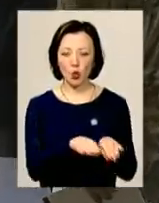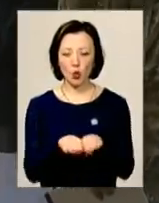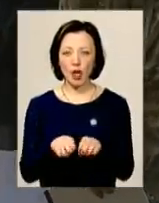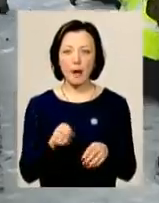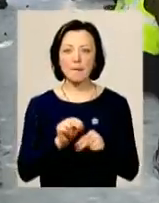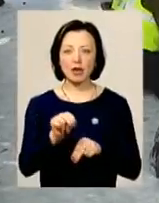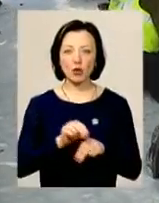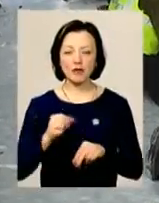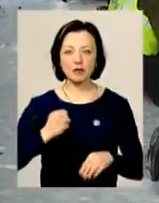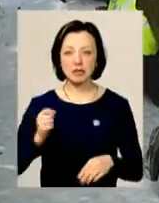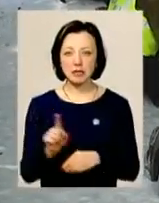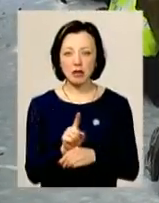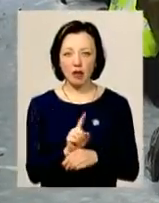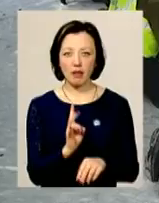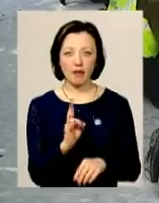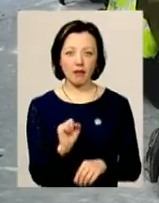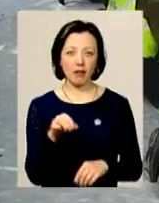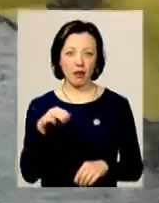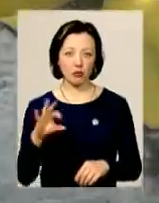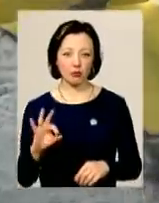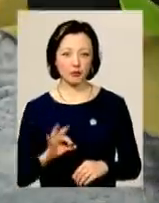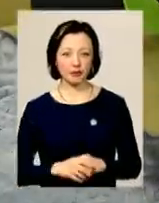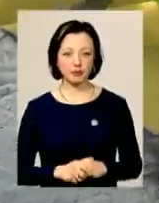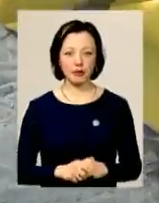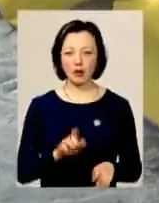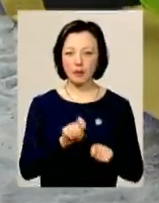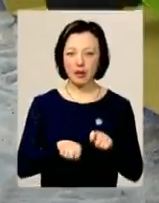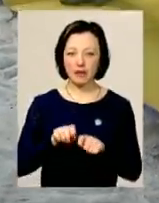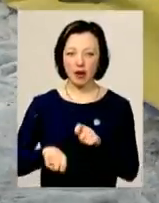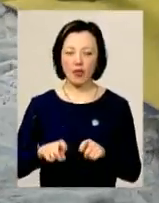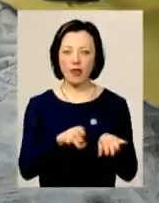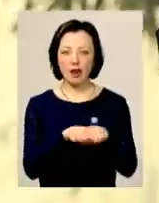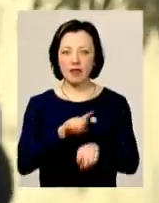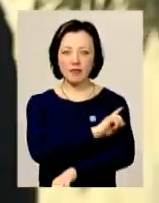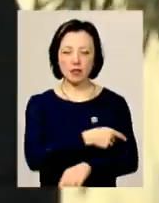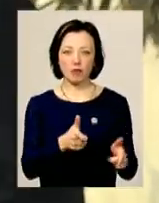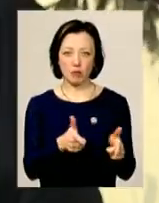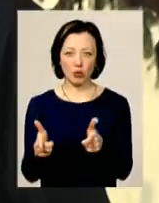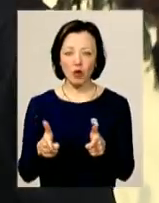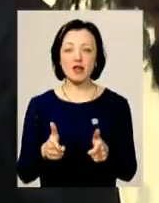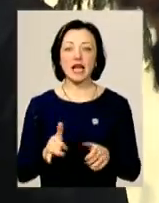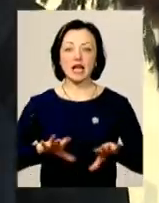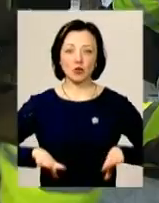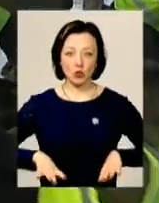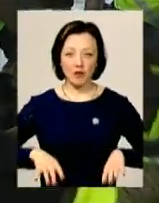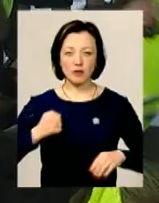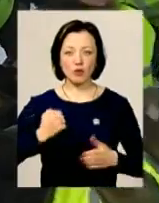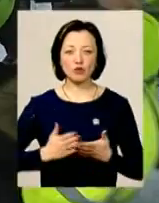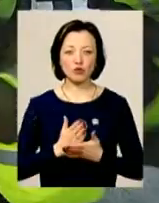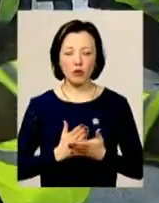підготовки військових за стандартами Північно-Атлантичного альянсу. Перевіряють бійців на рівень фізичної підготовки. За інструкторів тут